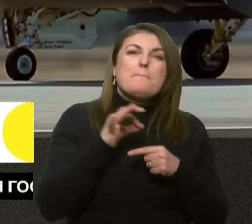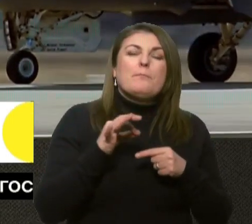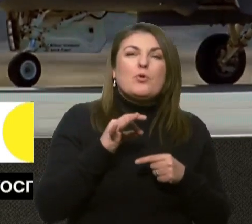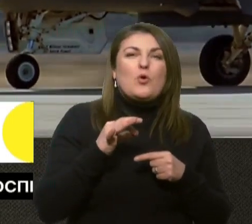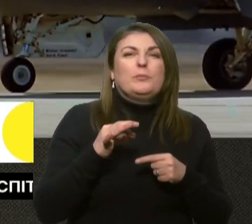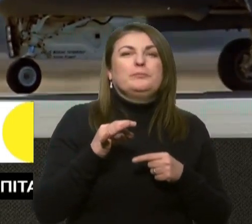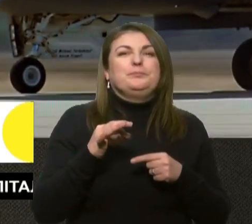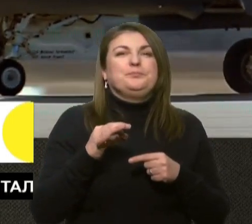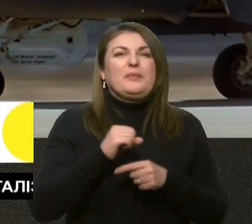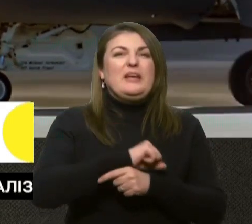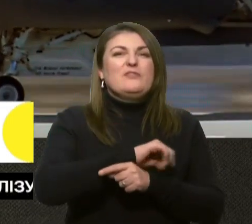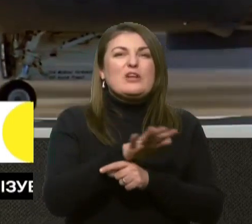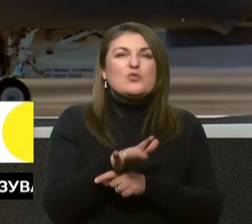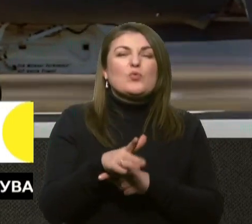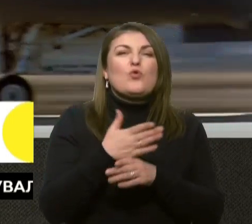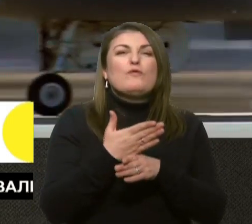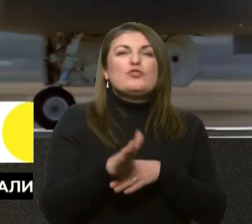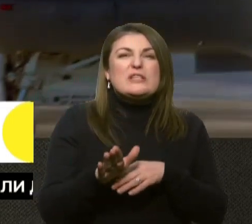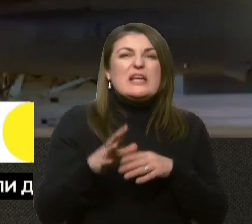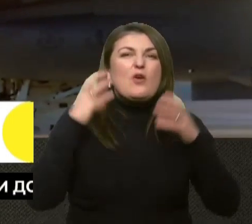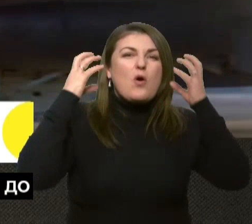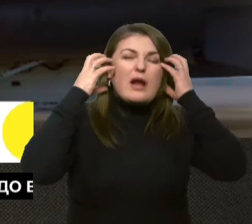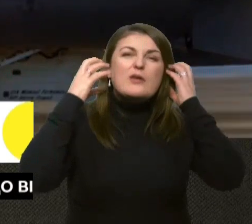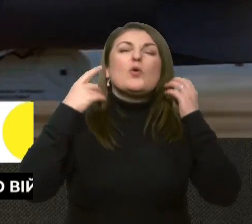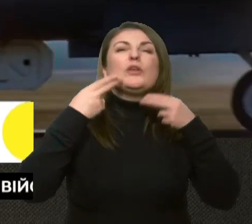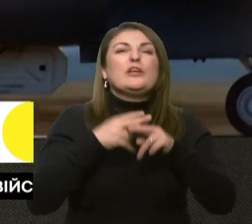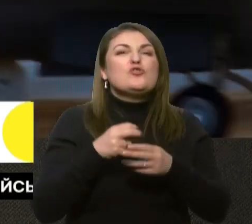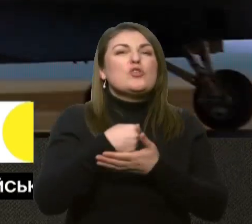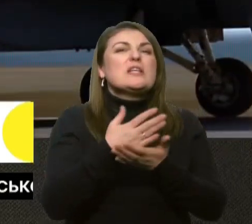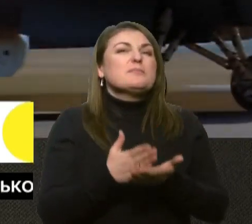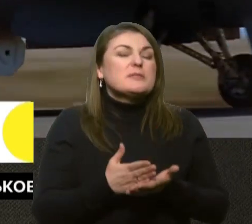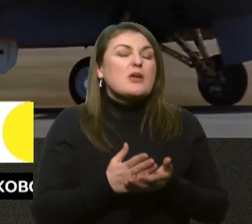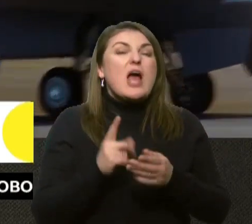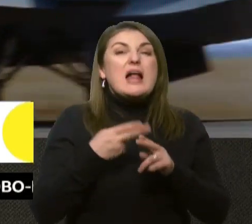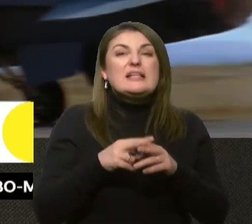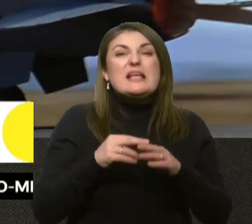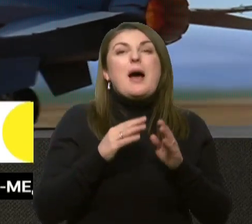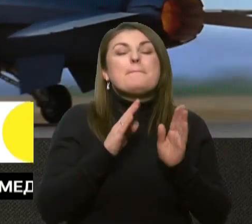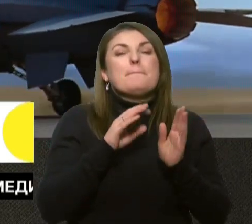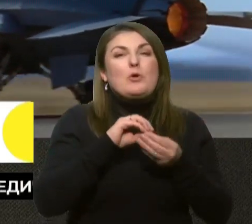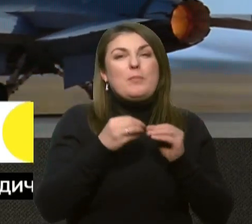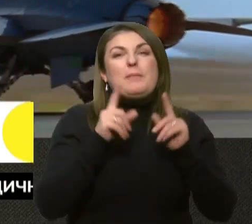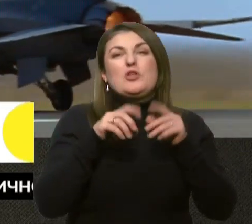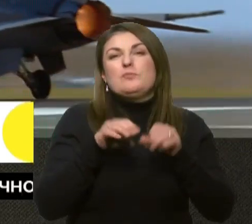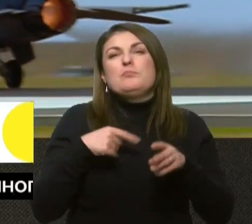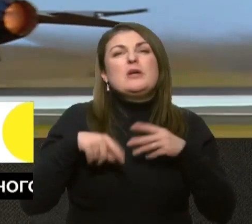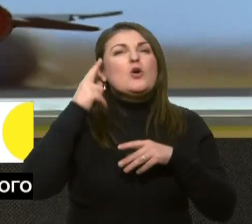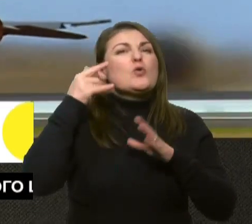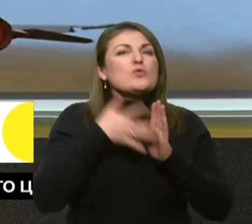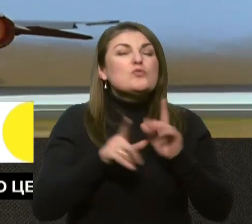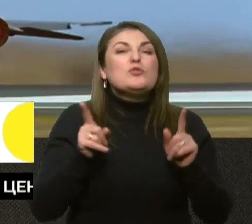про інфраструктуру в частині радіотехнічного забезпечення. От, але ця проблема теж вирішується, тому що ми розуміємо,